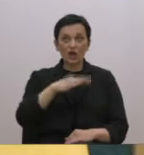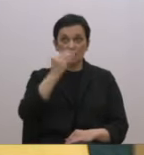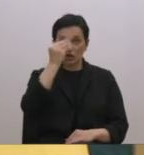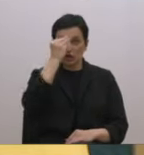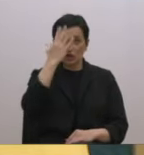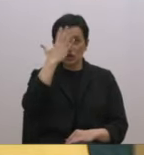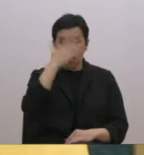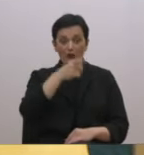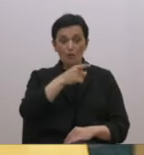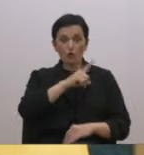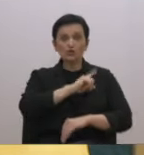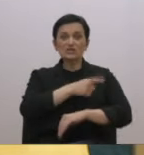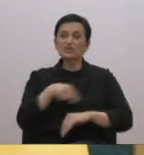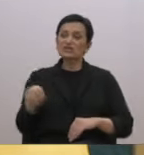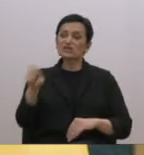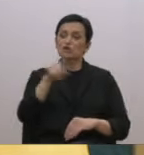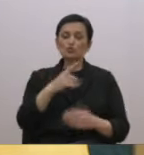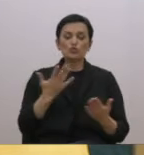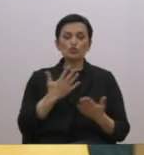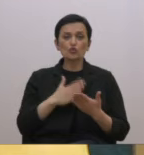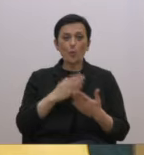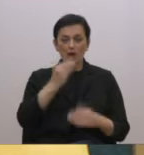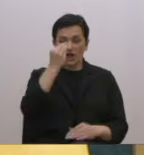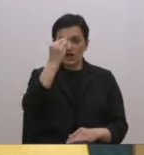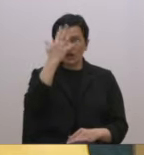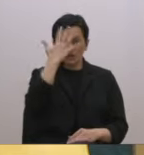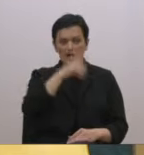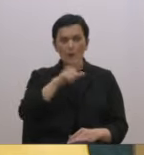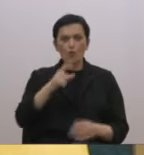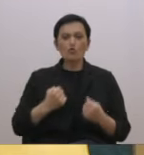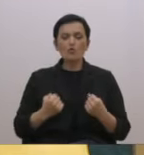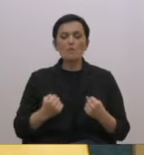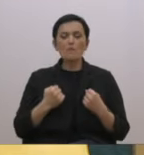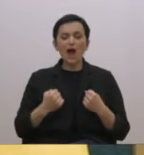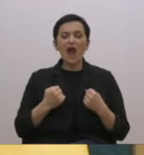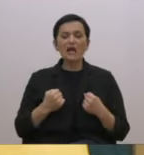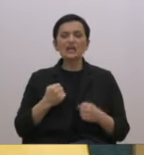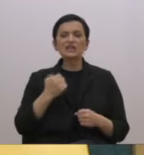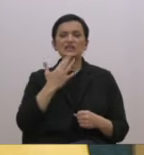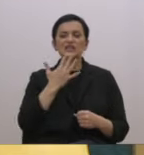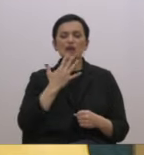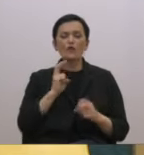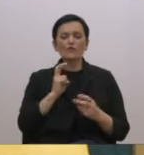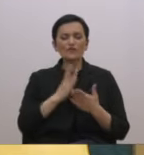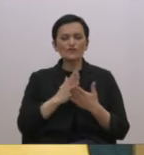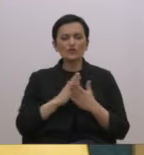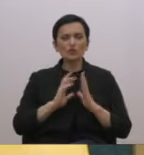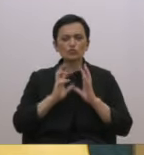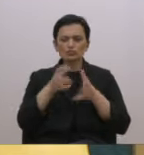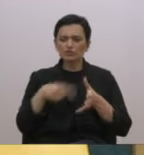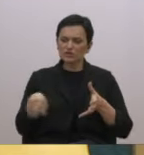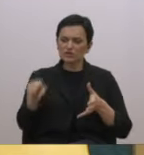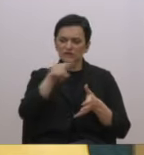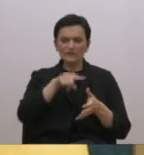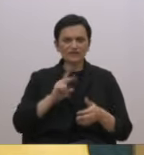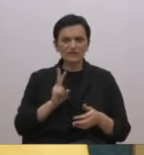იაპონიაზე ძლიერი ქვეყანა რომელია? იაპონელებზე უფრო მაგარი ნაციონალისტები ვინ არიან დედამიწის ზურგზე?